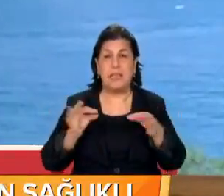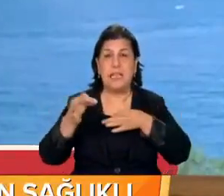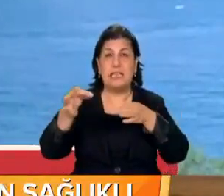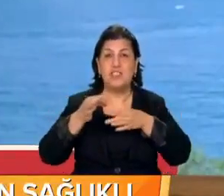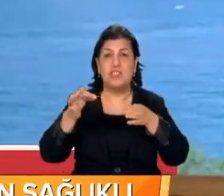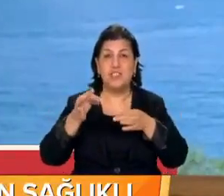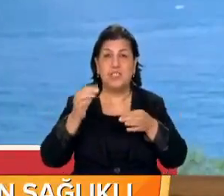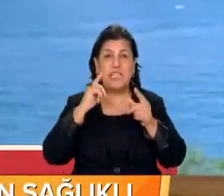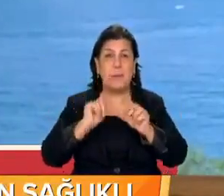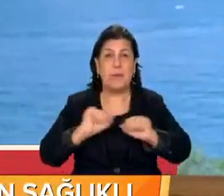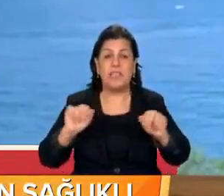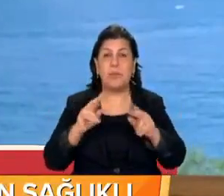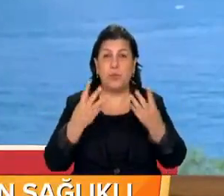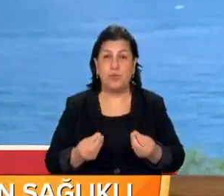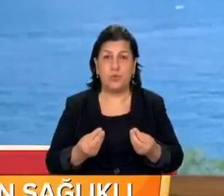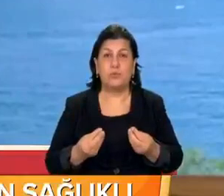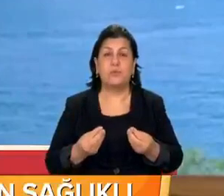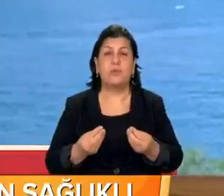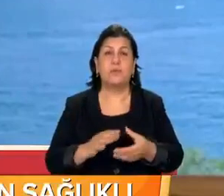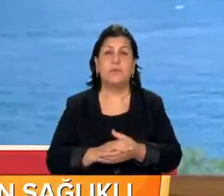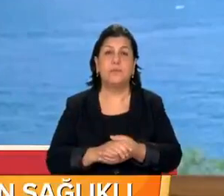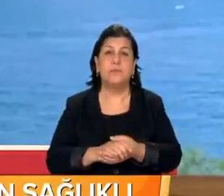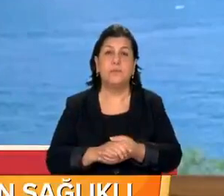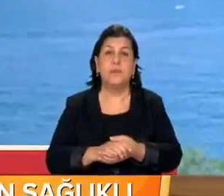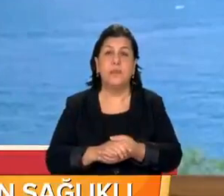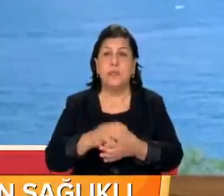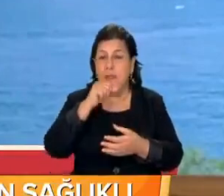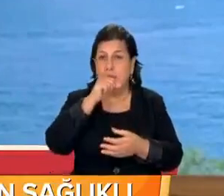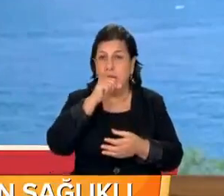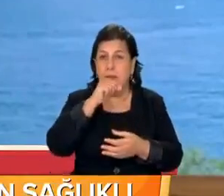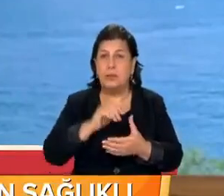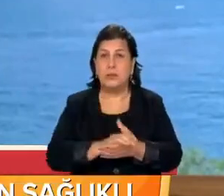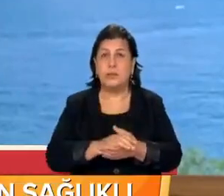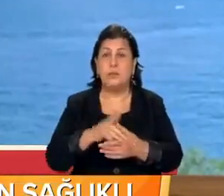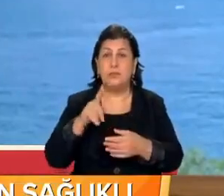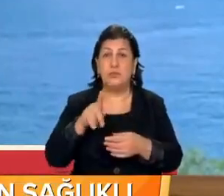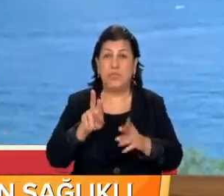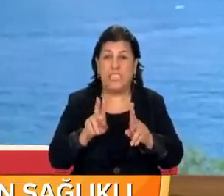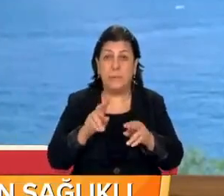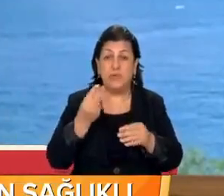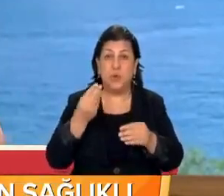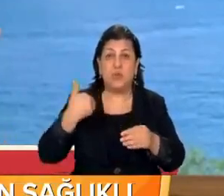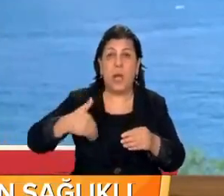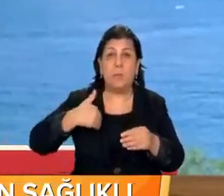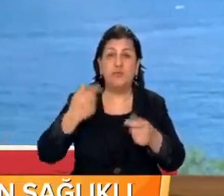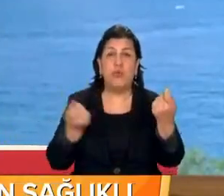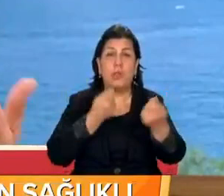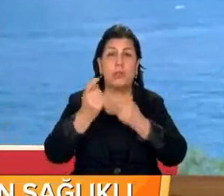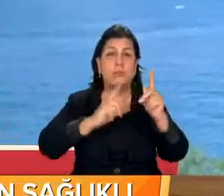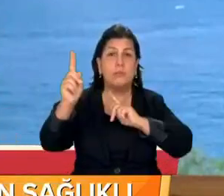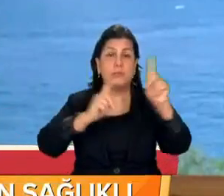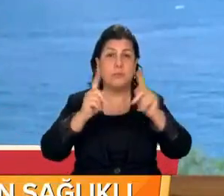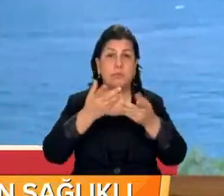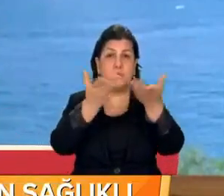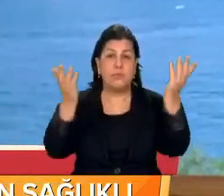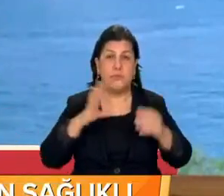ilişkide yıpratıcı bir şey buna maruz kalan çok kamu çalışanı var işte konuşuluyor zaten